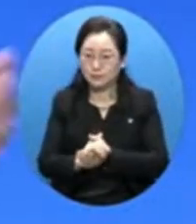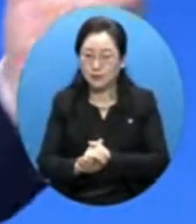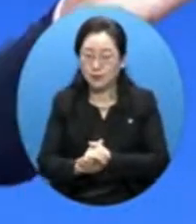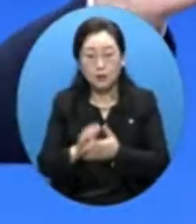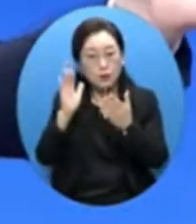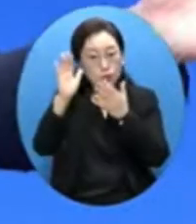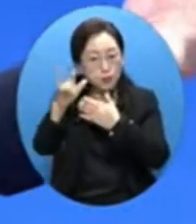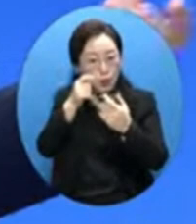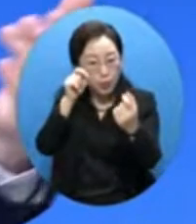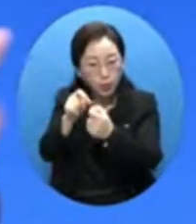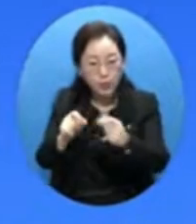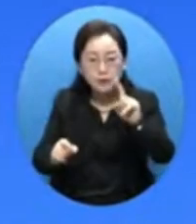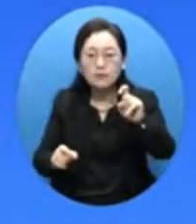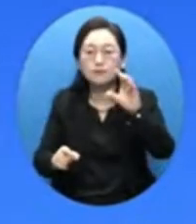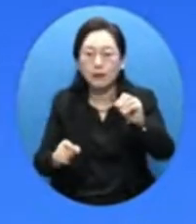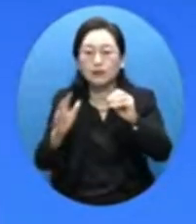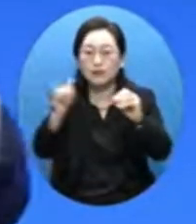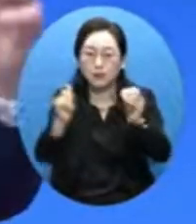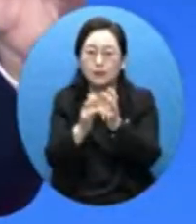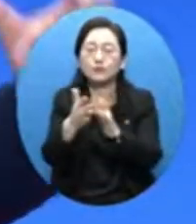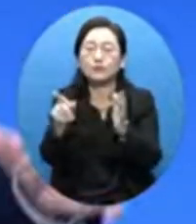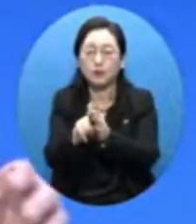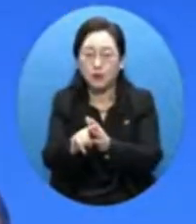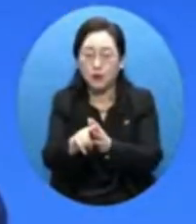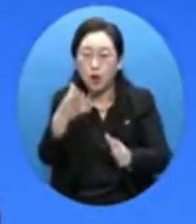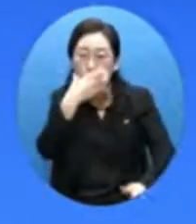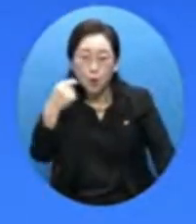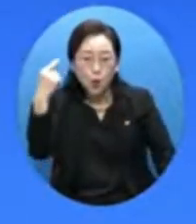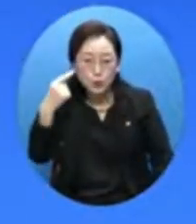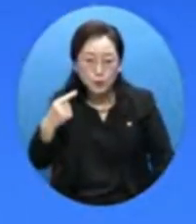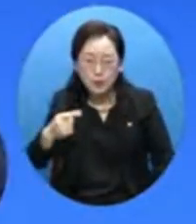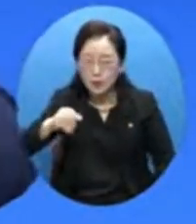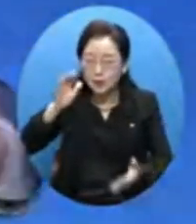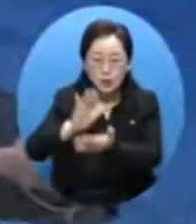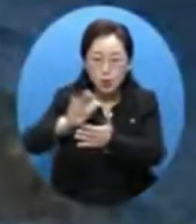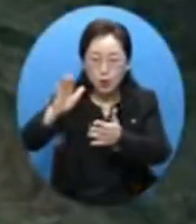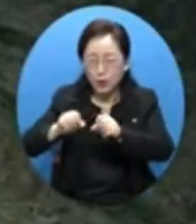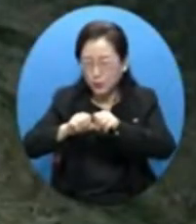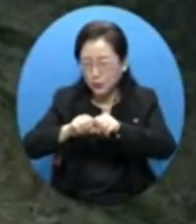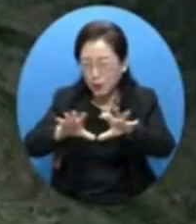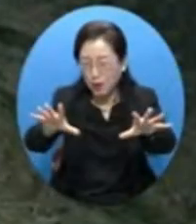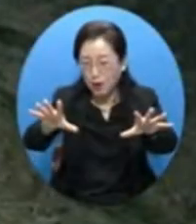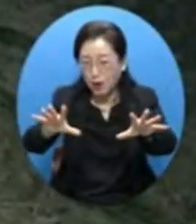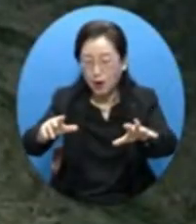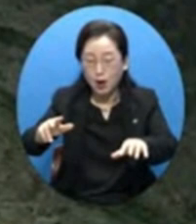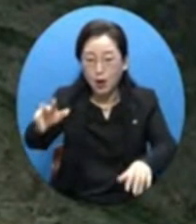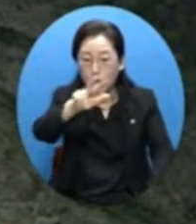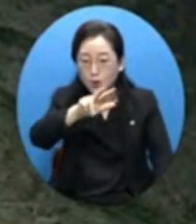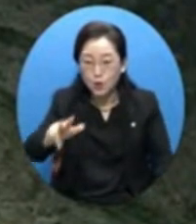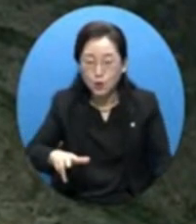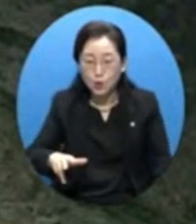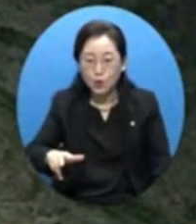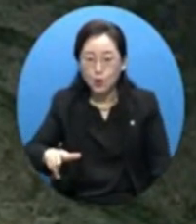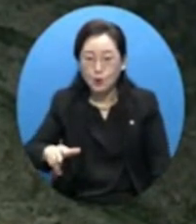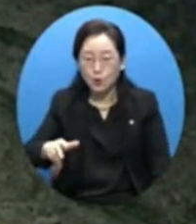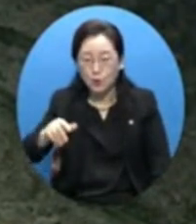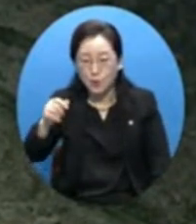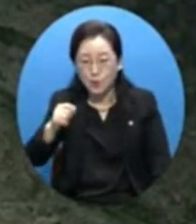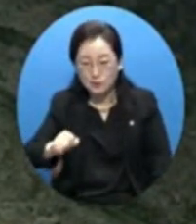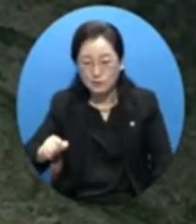못 가서 10만 명이 주 앞에 돌아온 것은 물론이고 이 복음의 붕의 역사가 웨일즈를 넘어 영국, 아일랜드 전 세계로